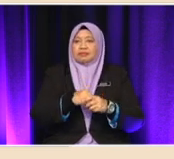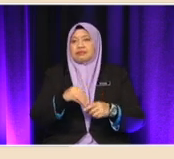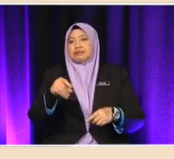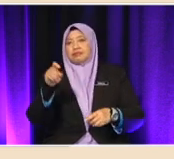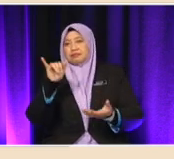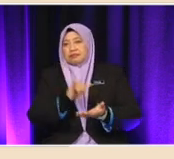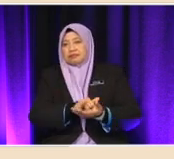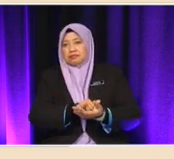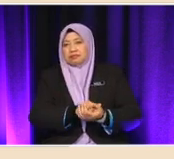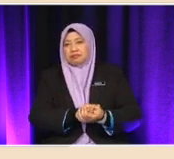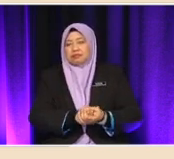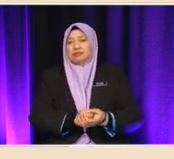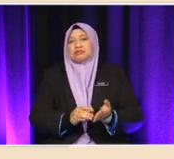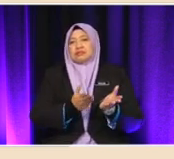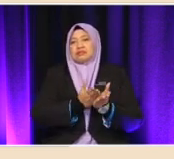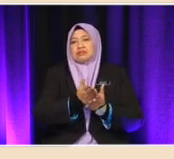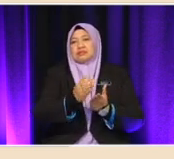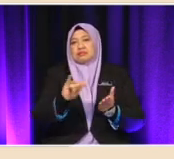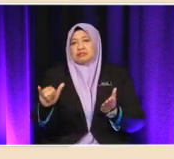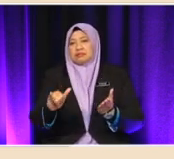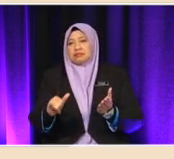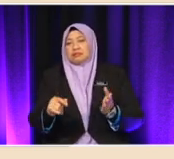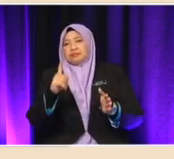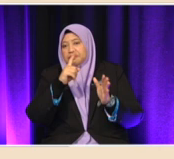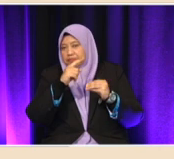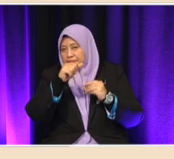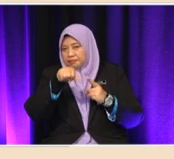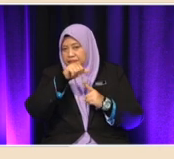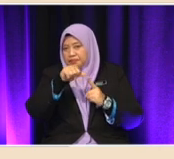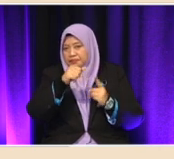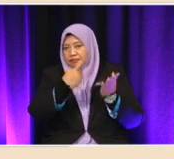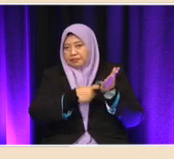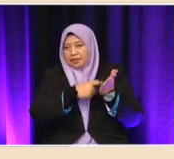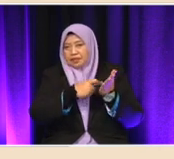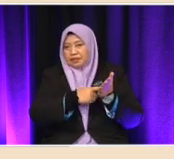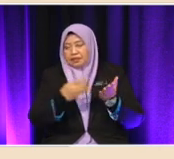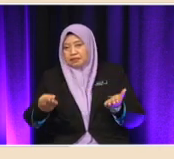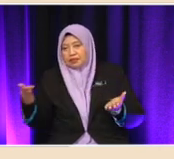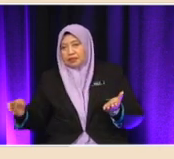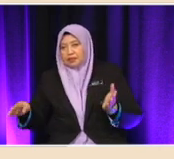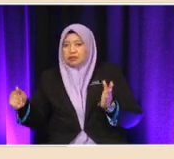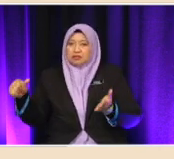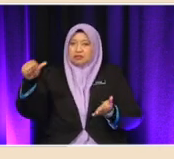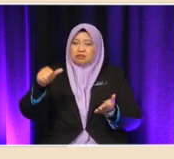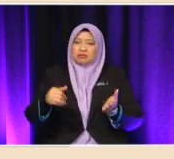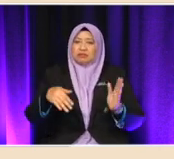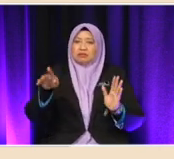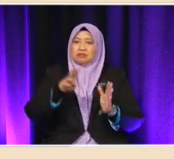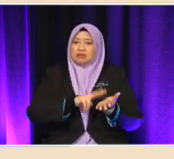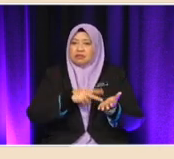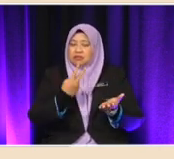Oke seterusnya apabila harga sesuatu barang jatuh Bukan Titi yang ditawar juga